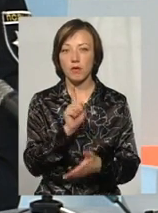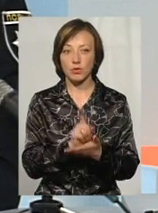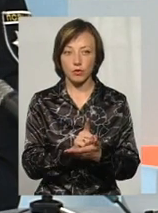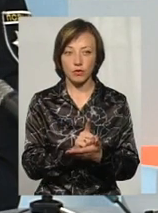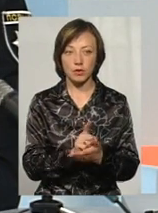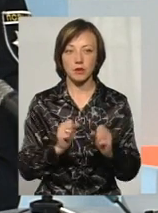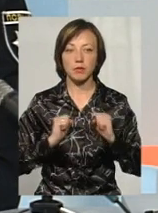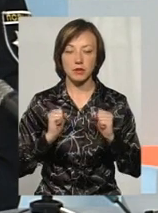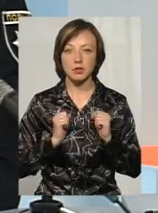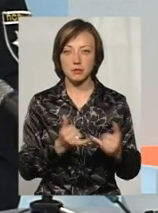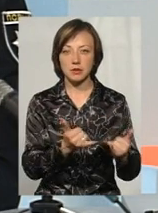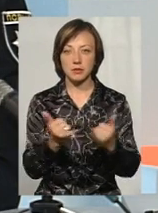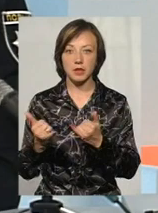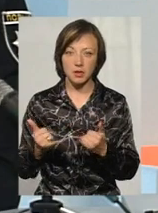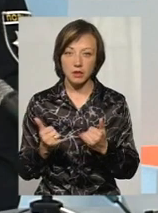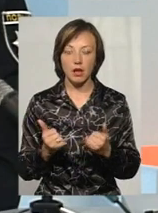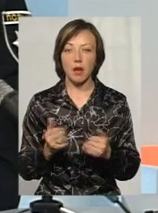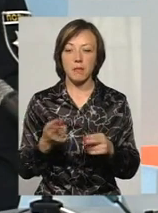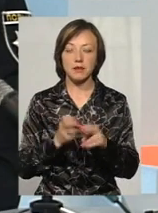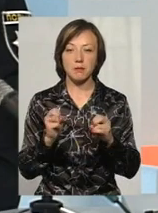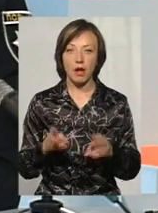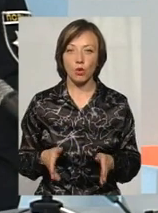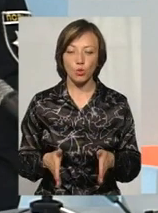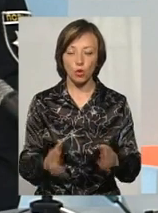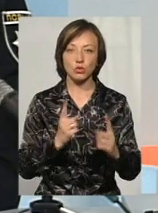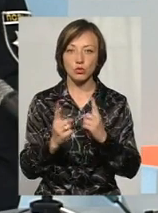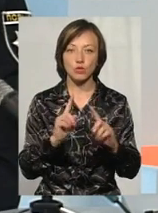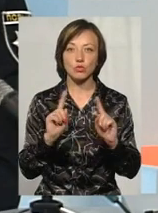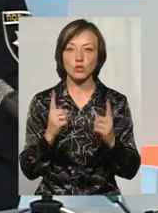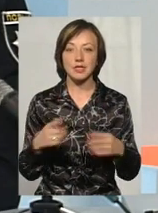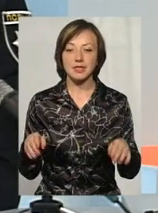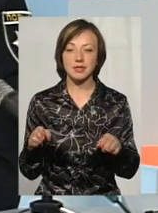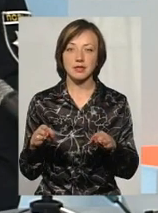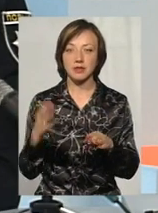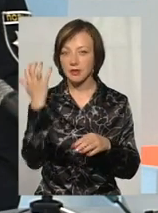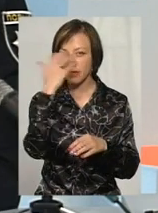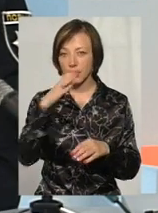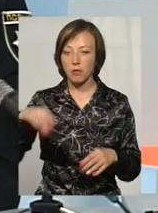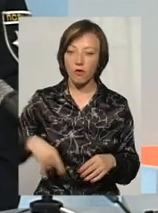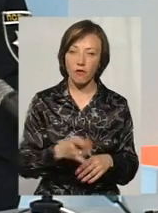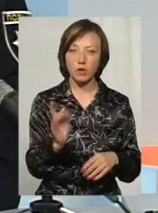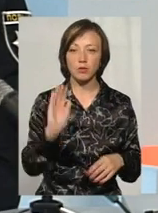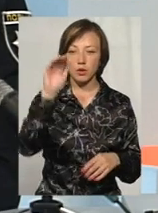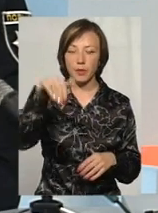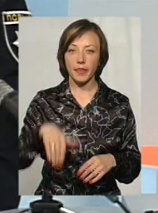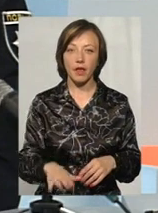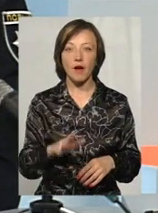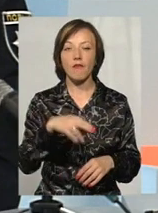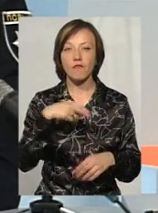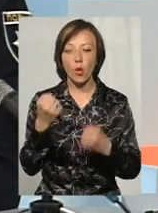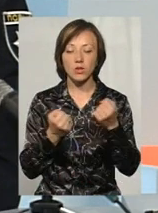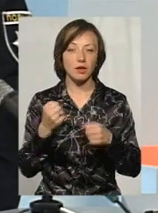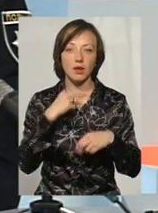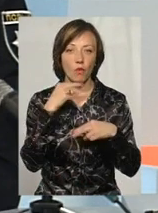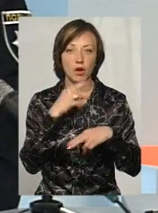цьому намагаємося забезпечити безпеку дорожнього руху. Тому що закриті повороти, підйоми, спуски, водій може бути неуважний